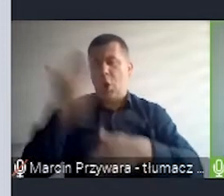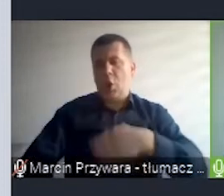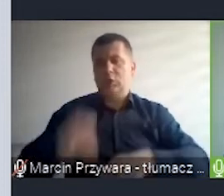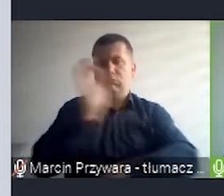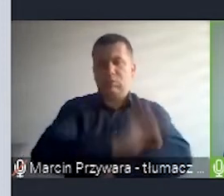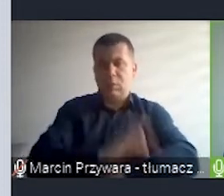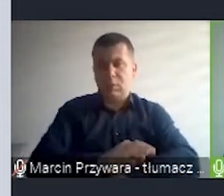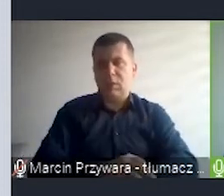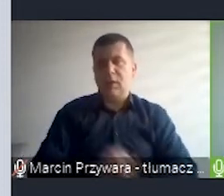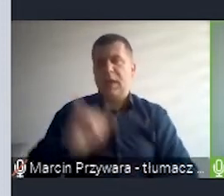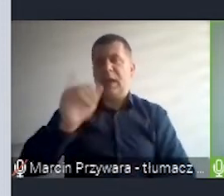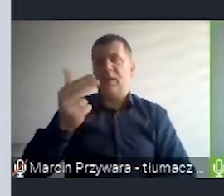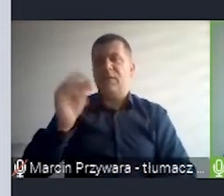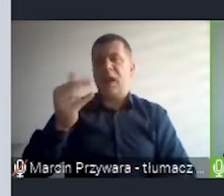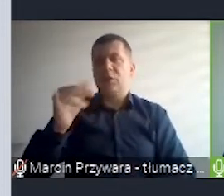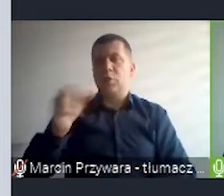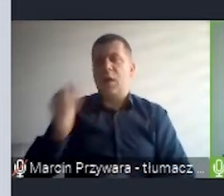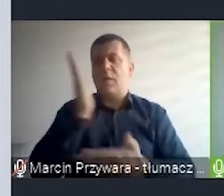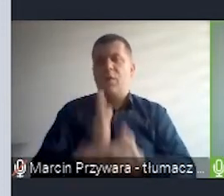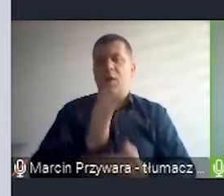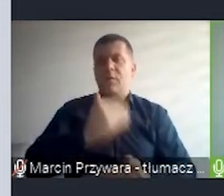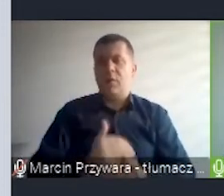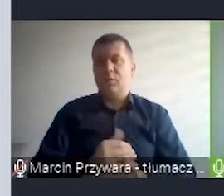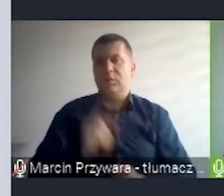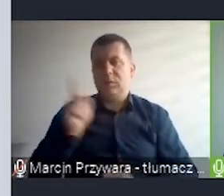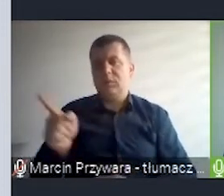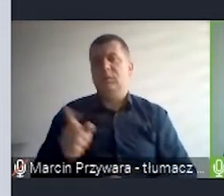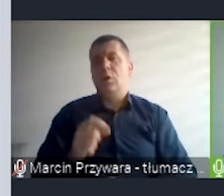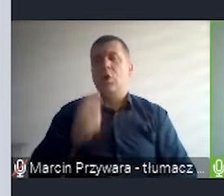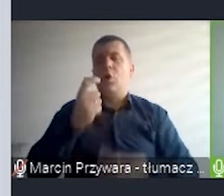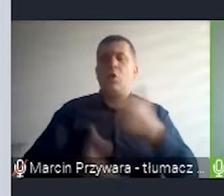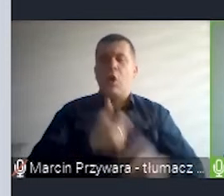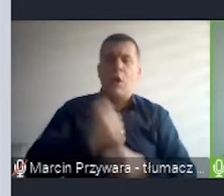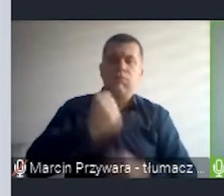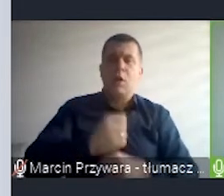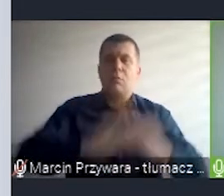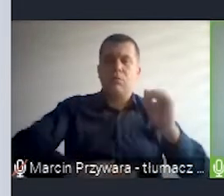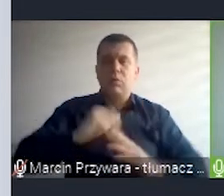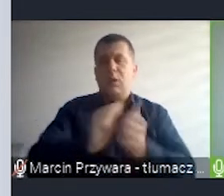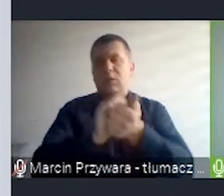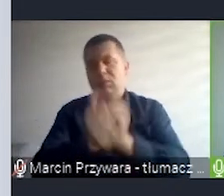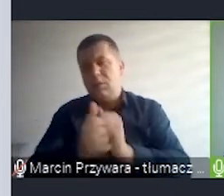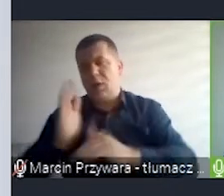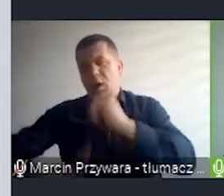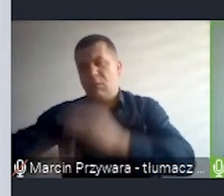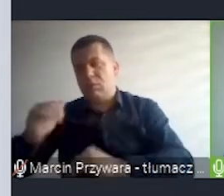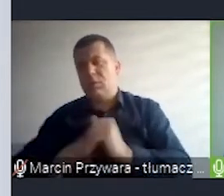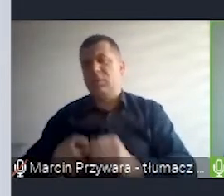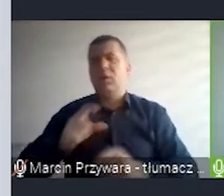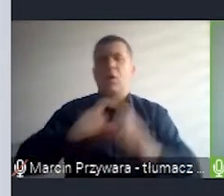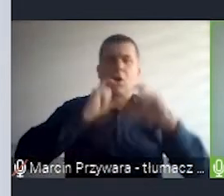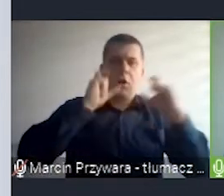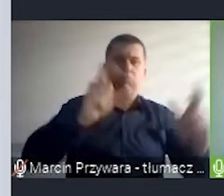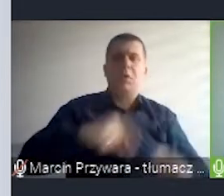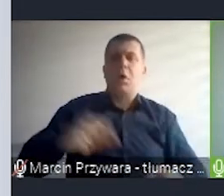projekty infrastrukturalne tu w województwie związane z robotami budowlanymi, z przebudową określonych obiektów i kontrola